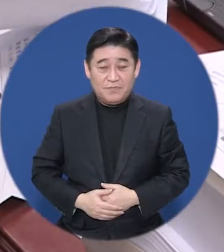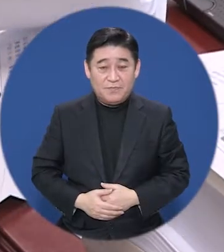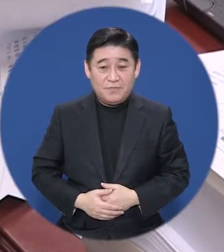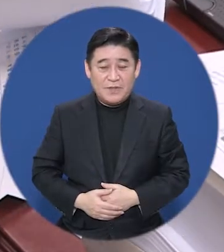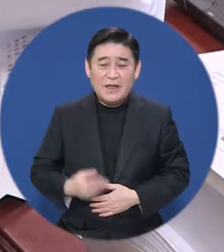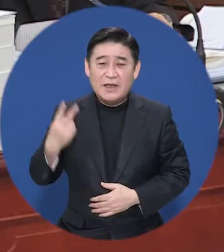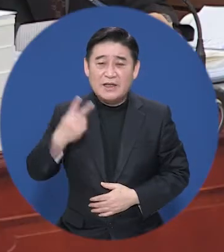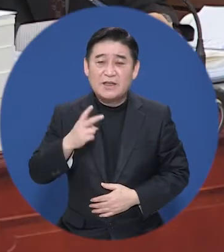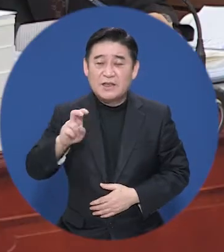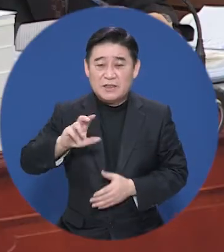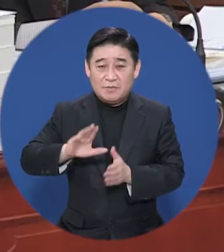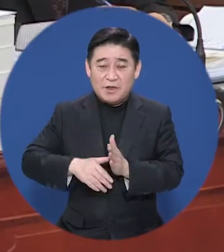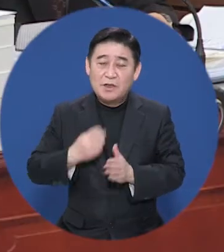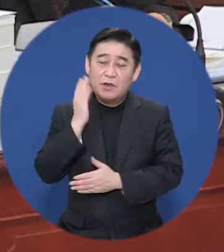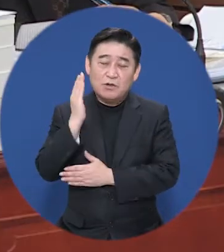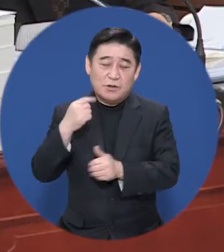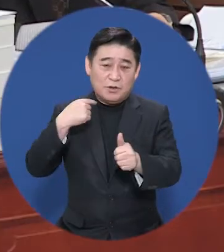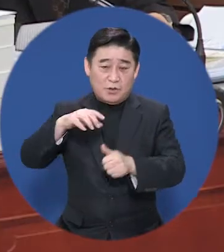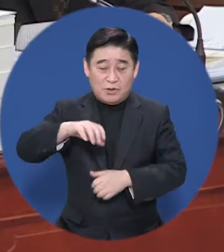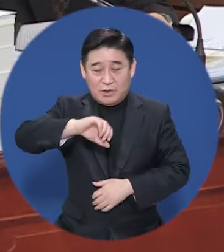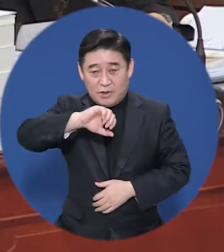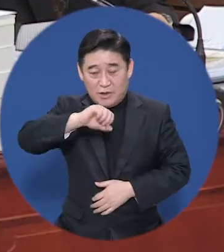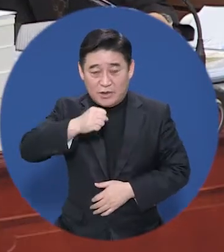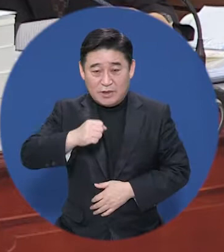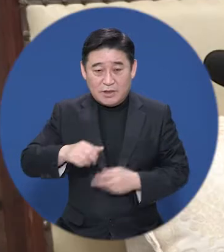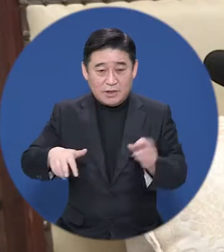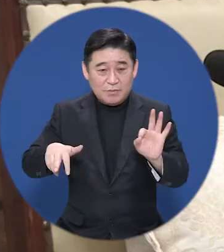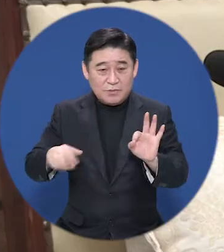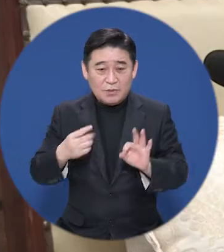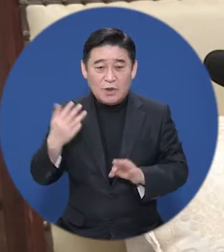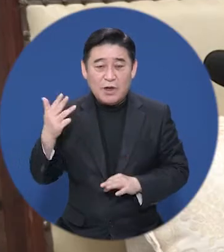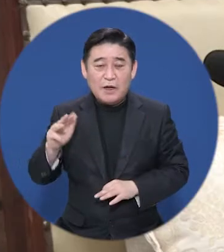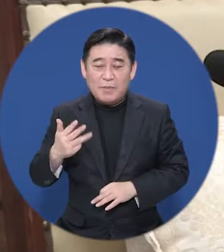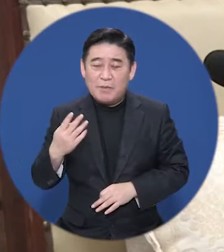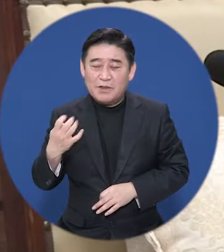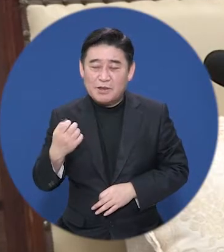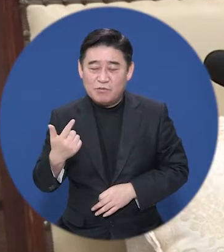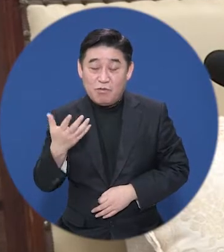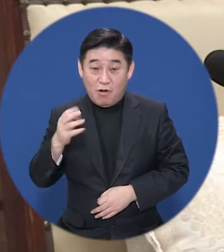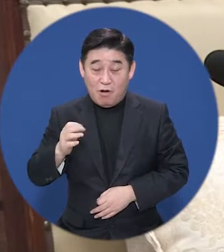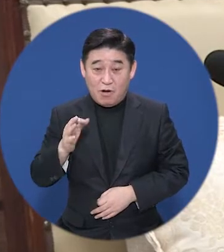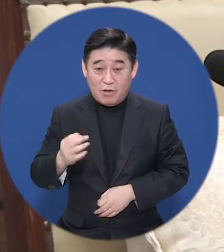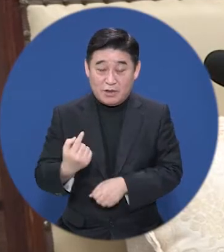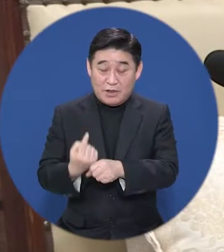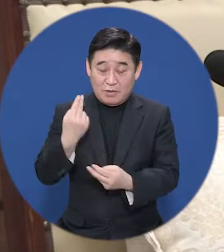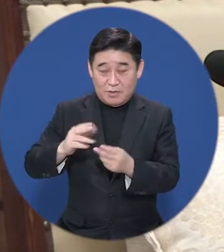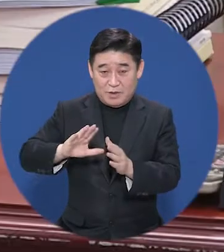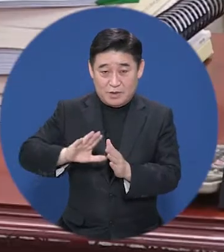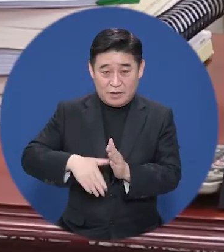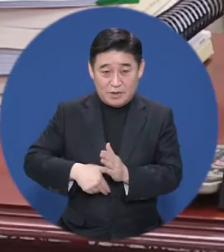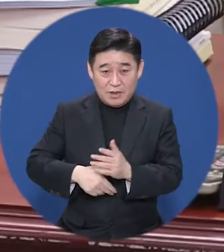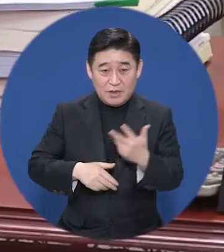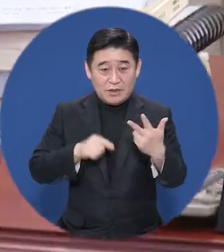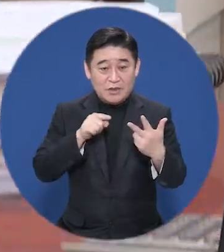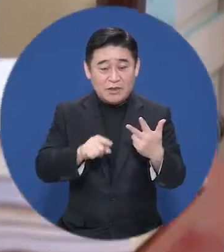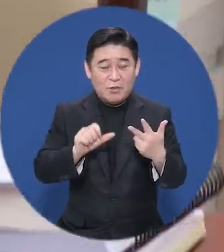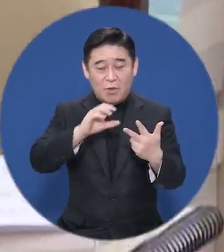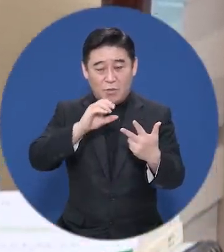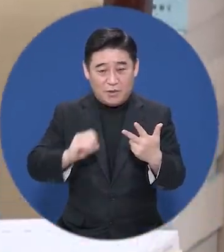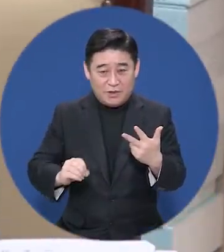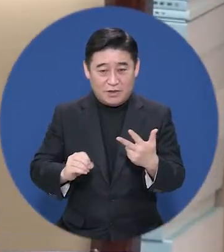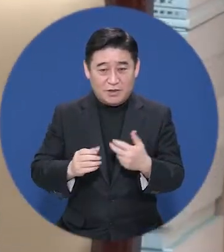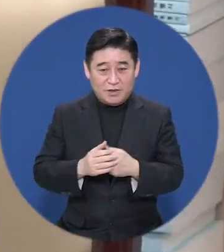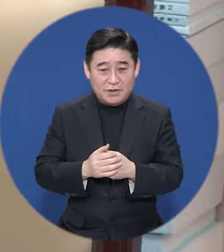한편 2020년도 서울시 교육청 예산은 10조 846억 원으로 전년도 예산보다